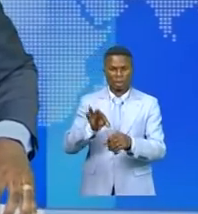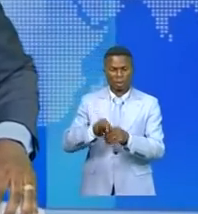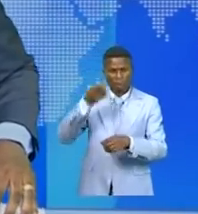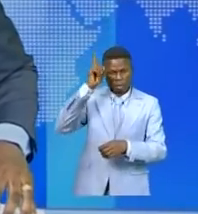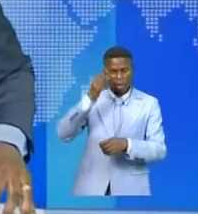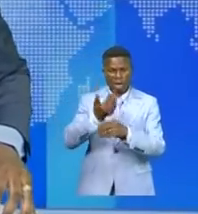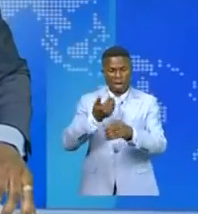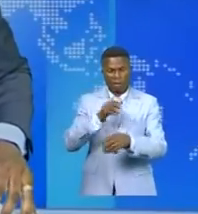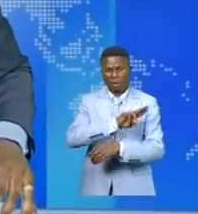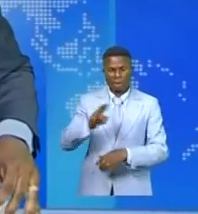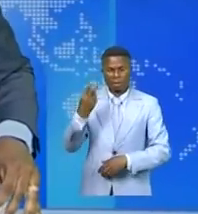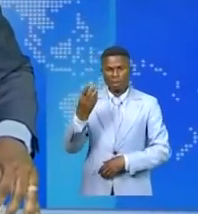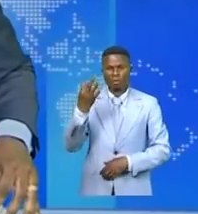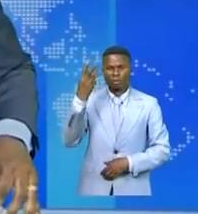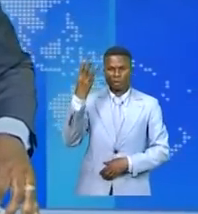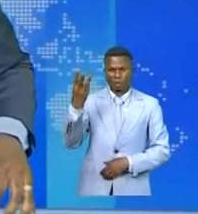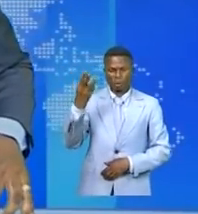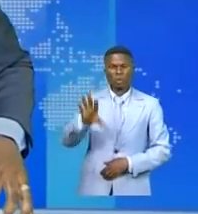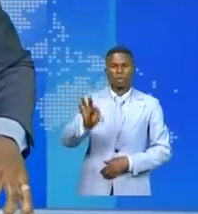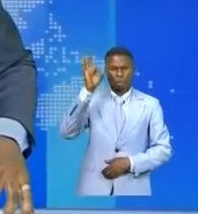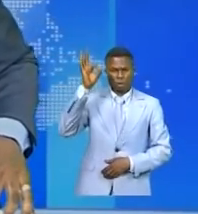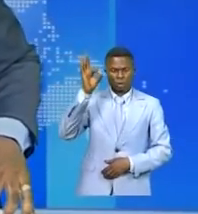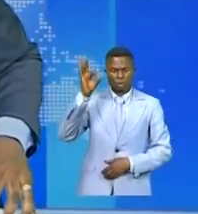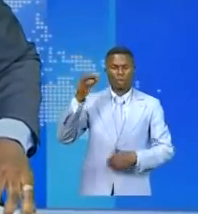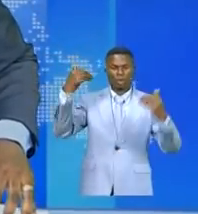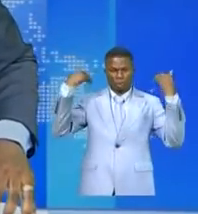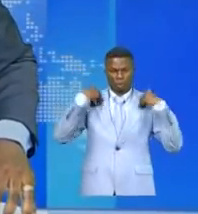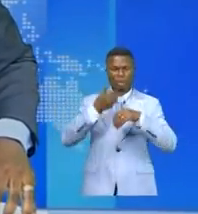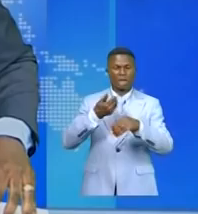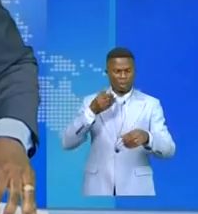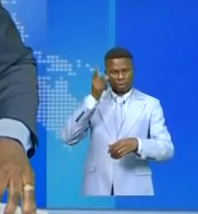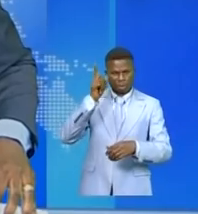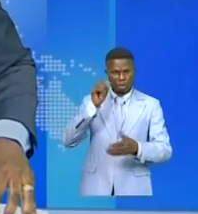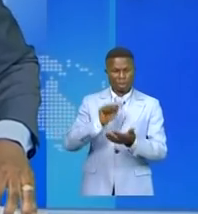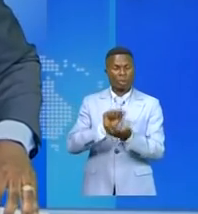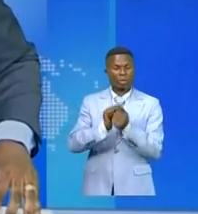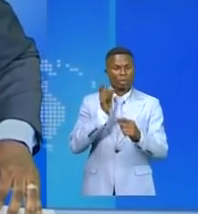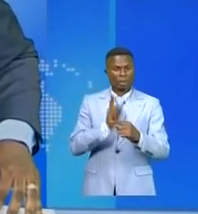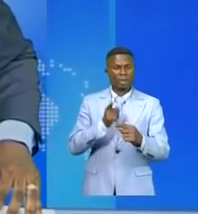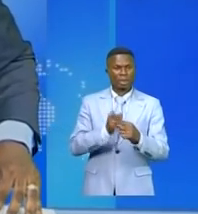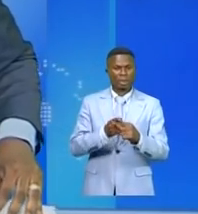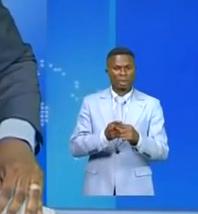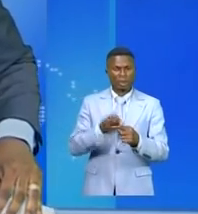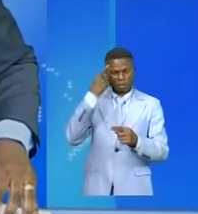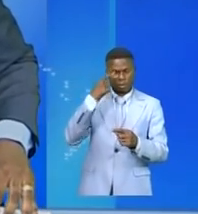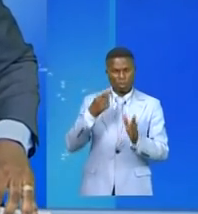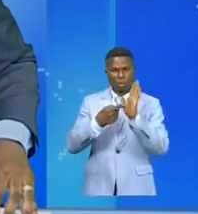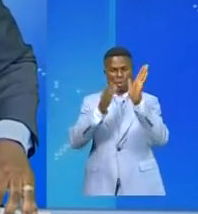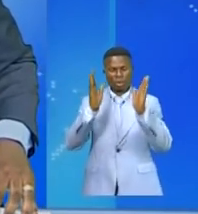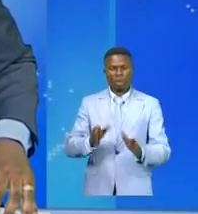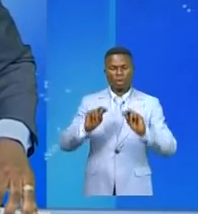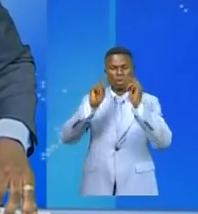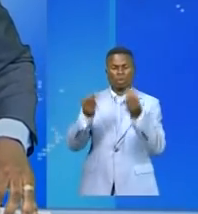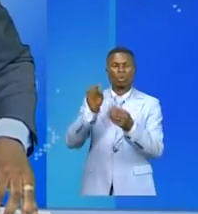avant 2023 ou encore le choix carrément des acteurs avant tout ? Un dilemme cornélien pour les représentants de